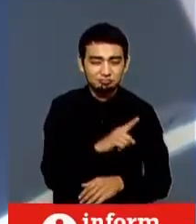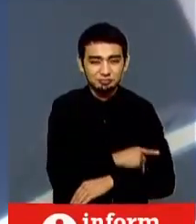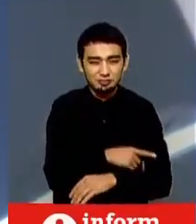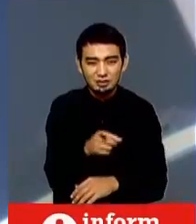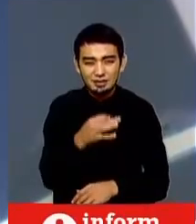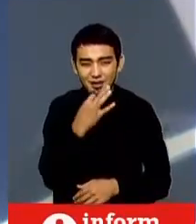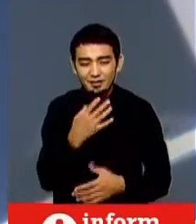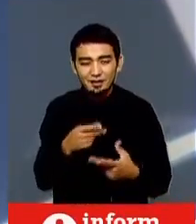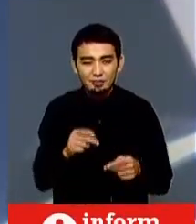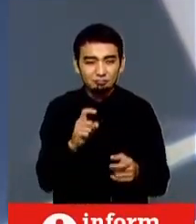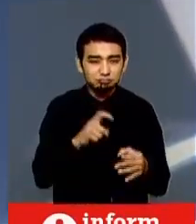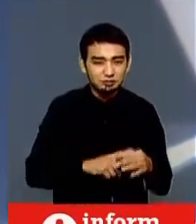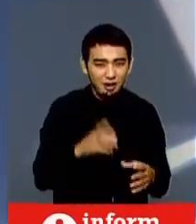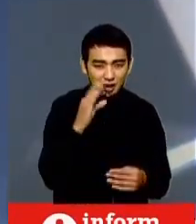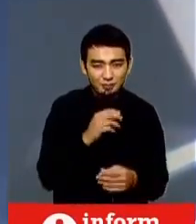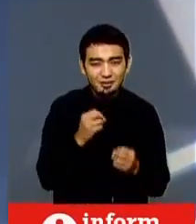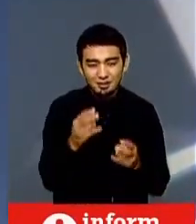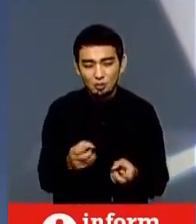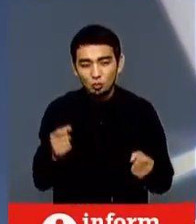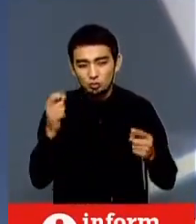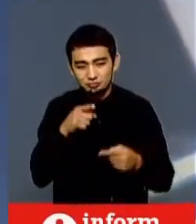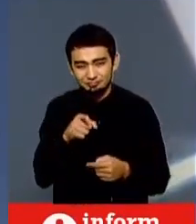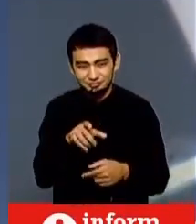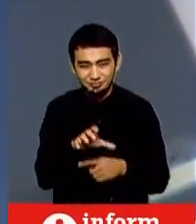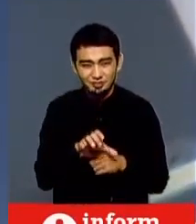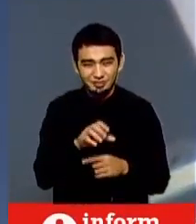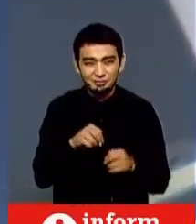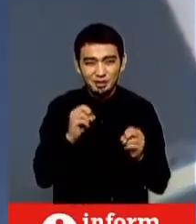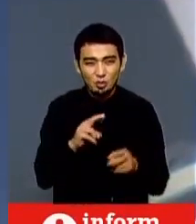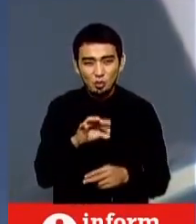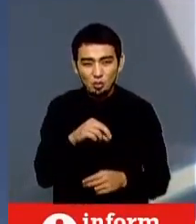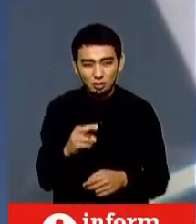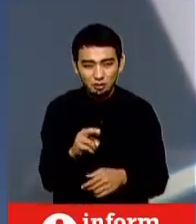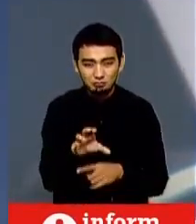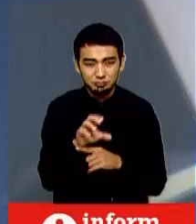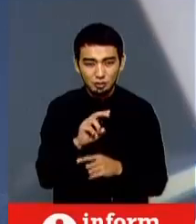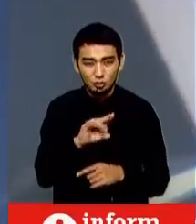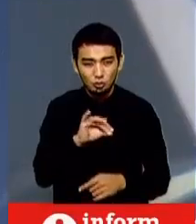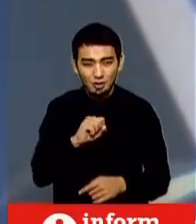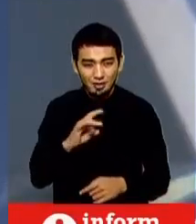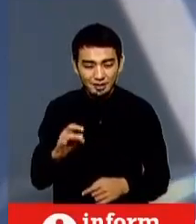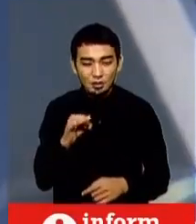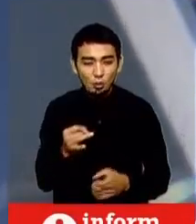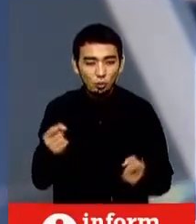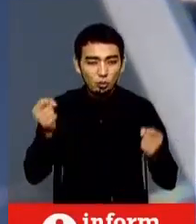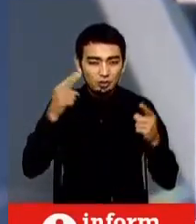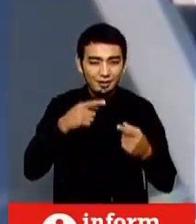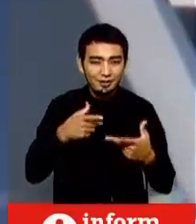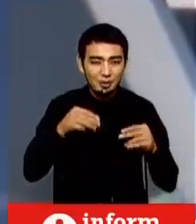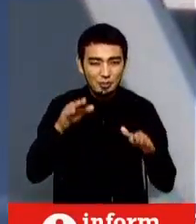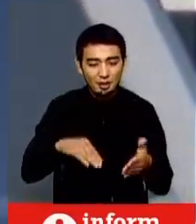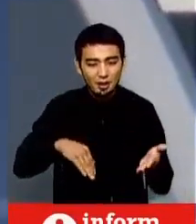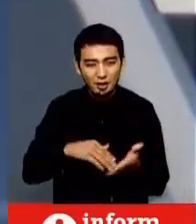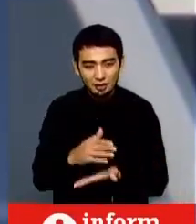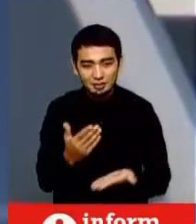нравится? Корреспонденты портала Информбюро подготовили материал. Пройдя по QR-коду, вы узнаете, в каких случаях вам могут